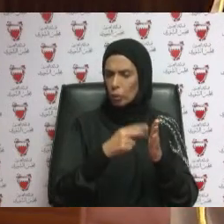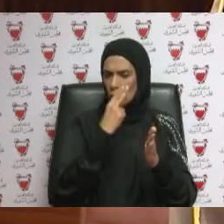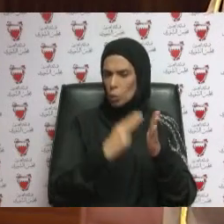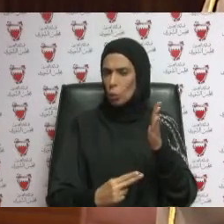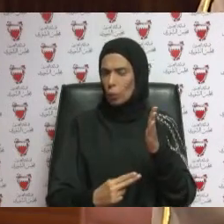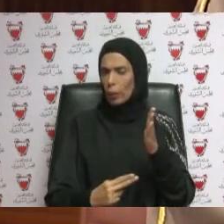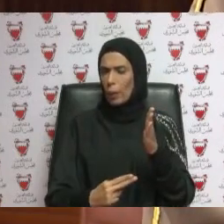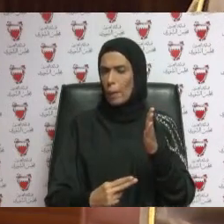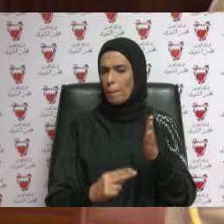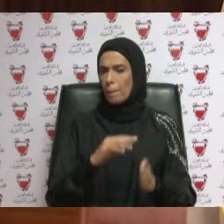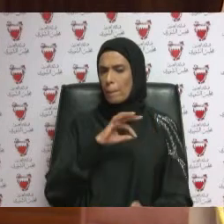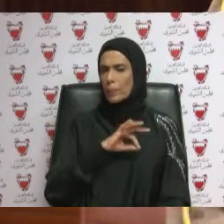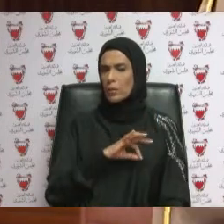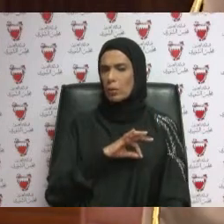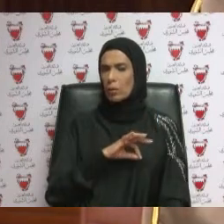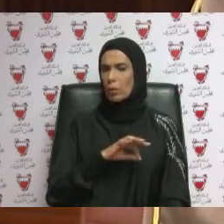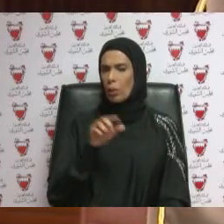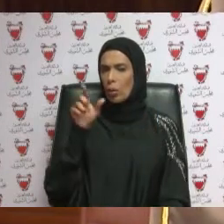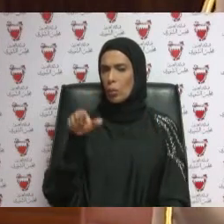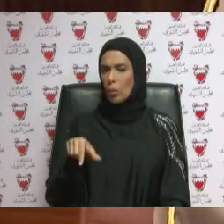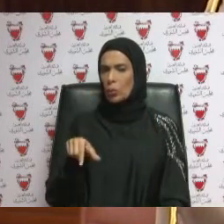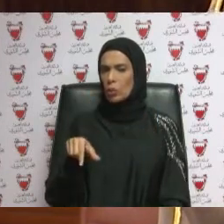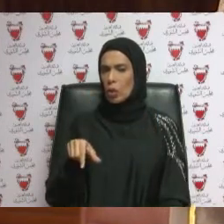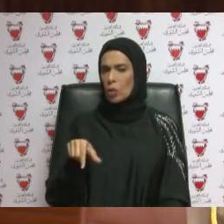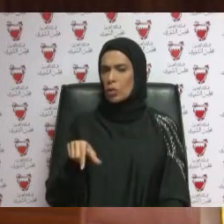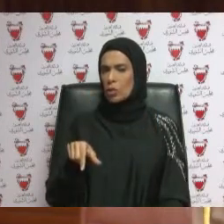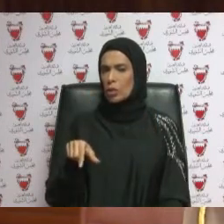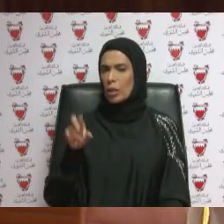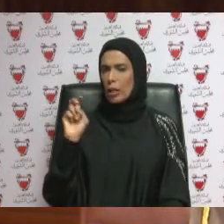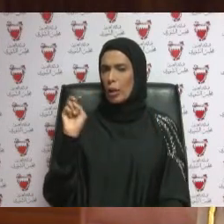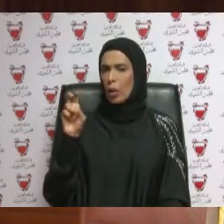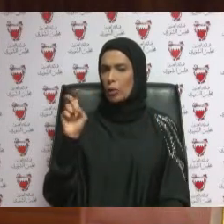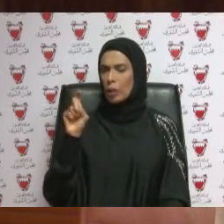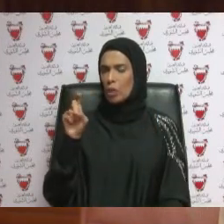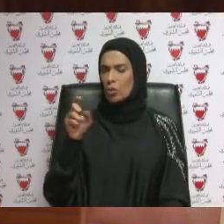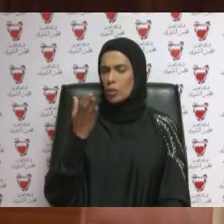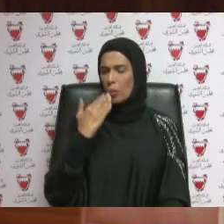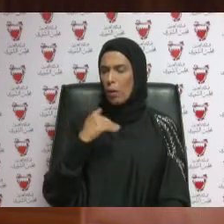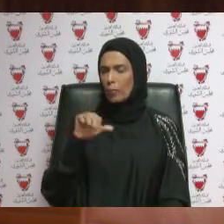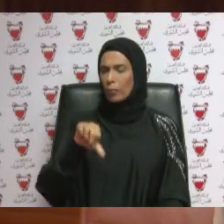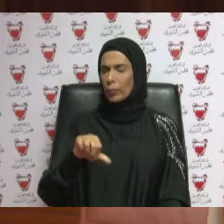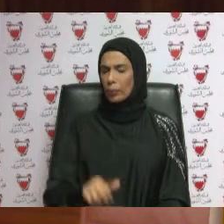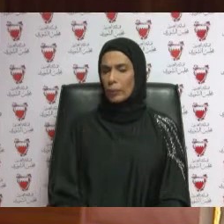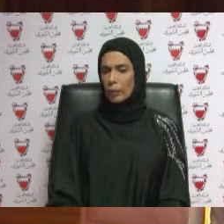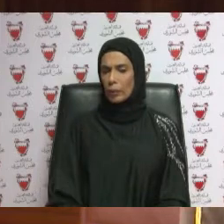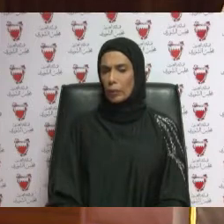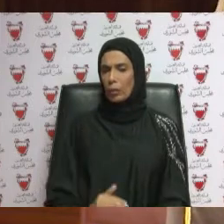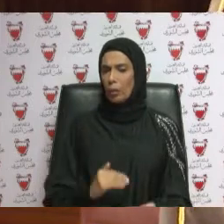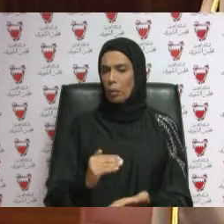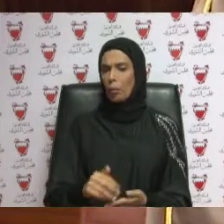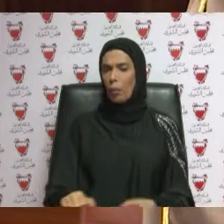يعني مصلحة لا المؤجر ولا المستأجر بين عدة جهات، هو خدمات